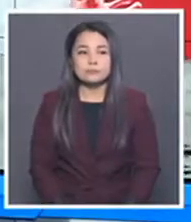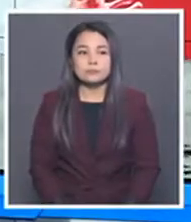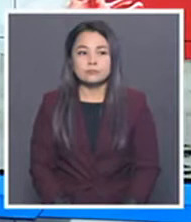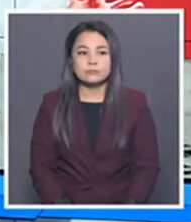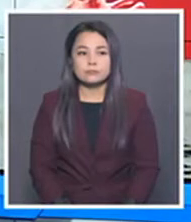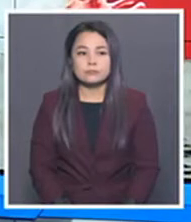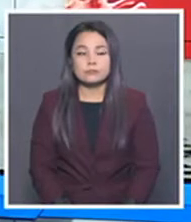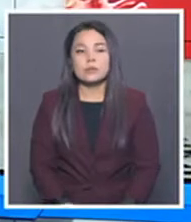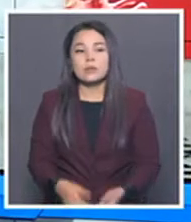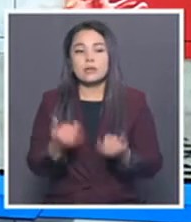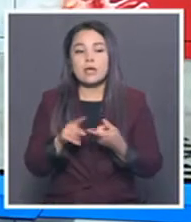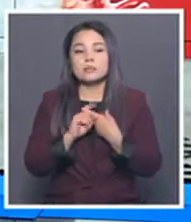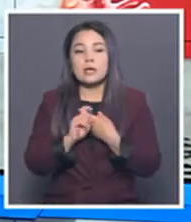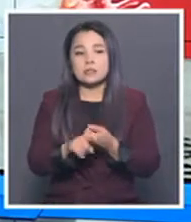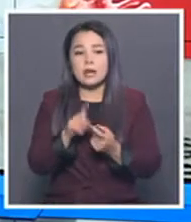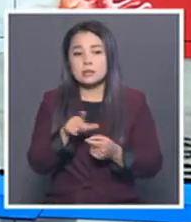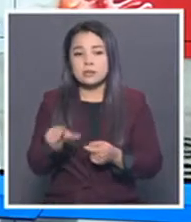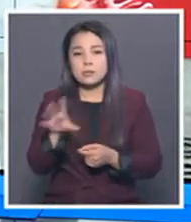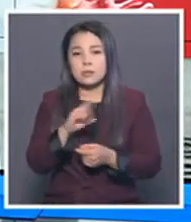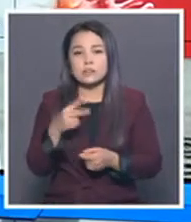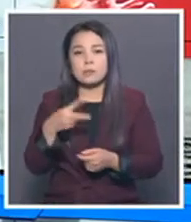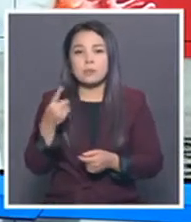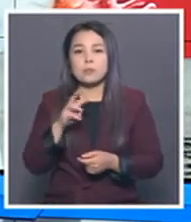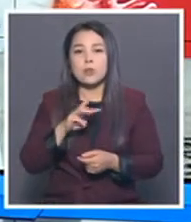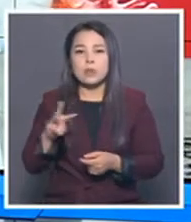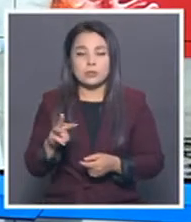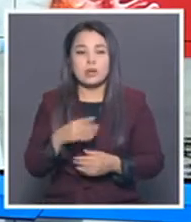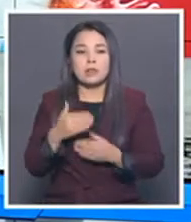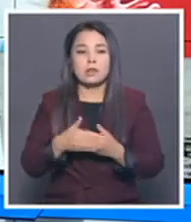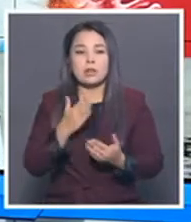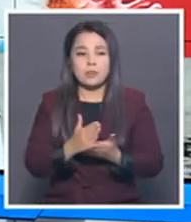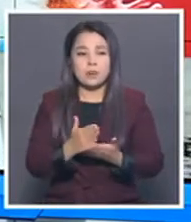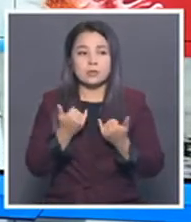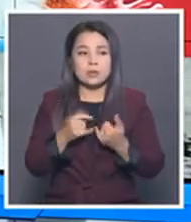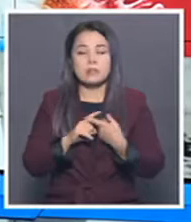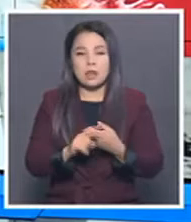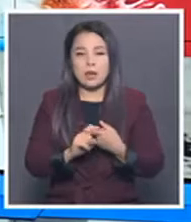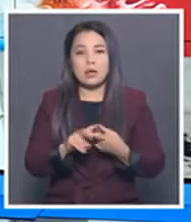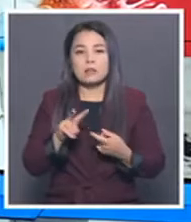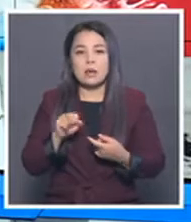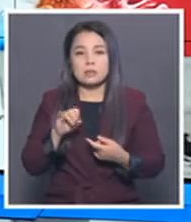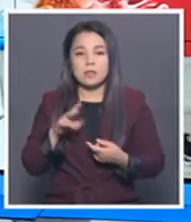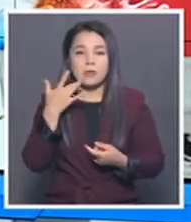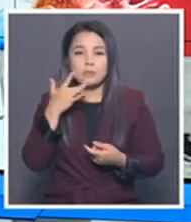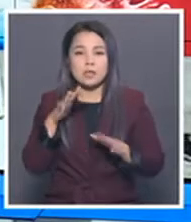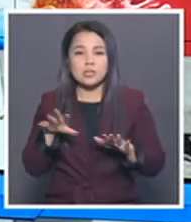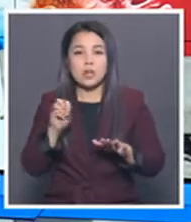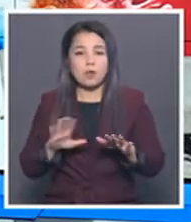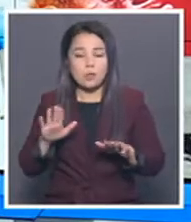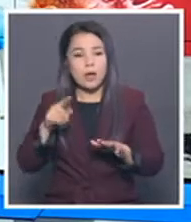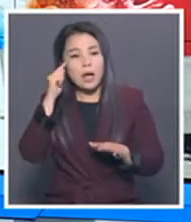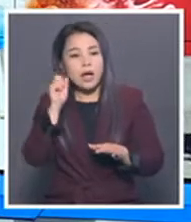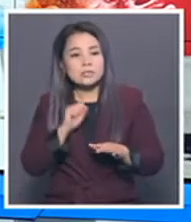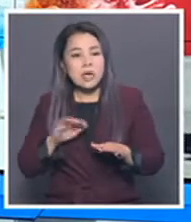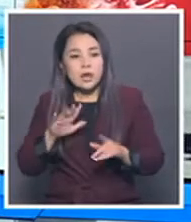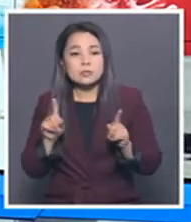Әлемде коронавирус жұқтырғандар 21 миллионнан асты. Сол науқастардың айтарлықтай бөлігі Латын Америкасынан. Және де Европа мен Азияның